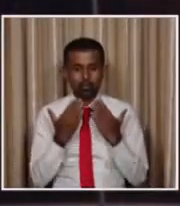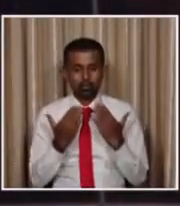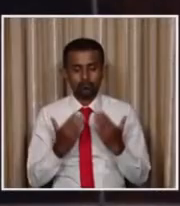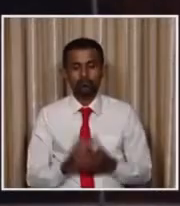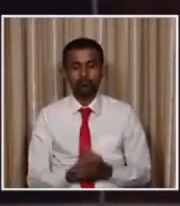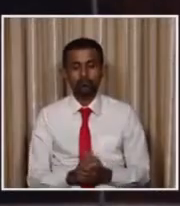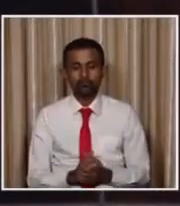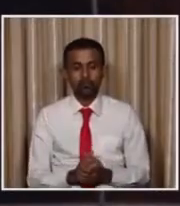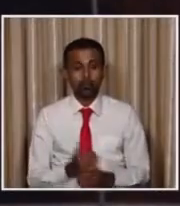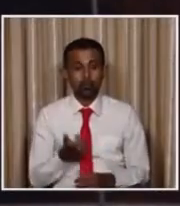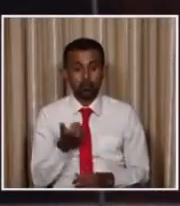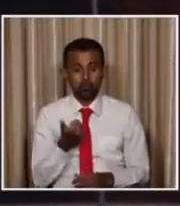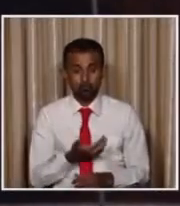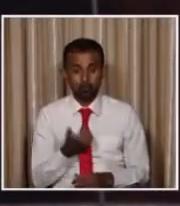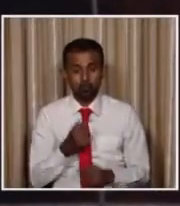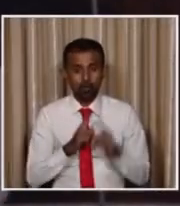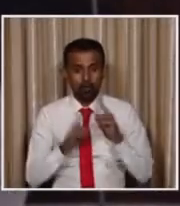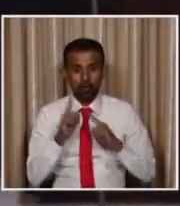important issue.